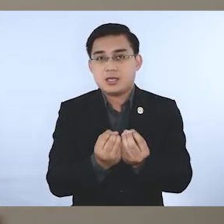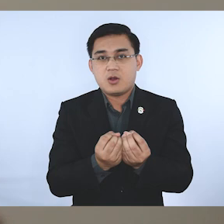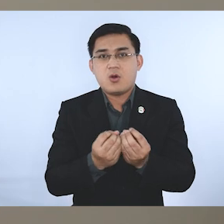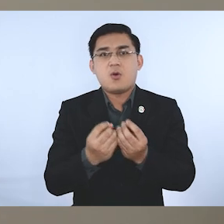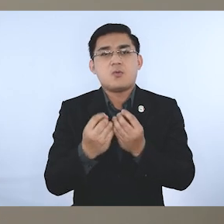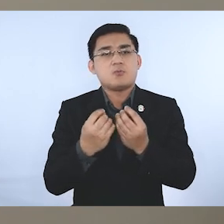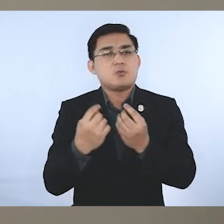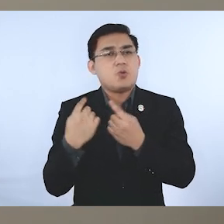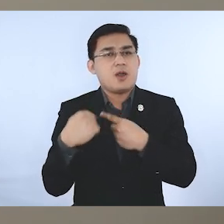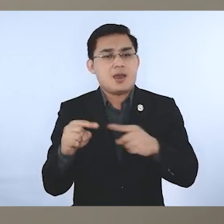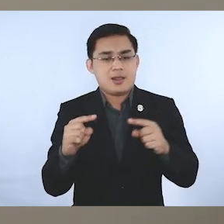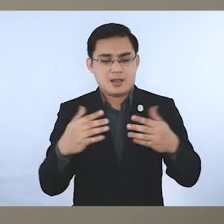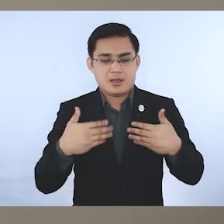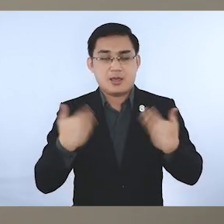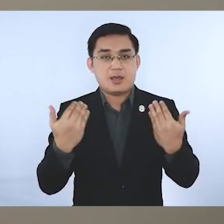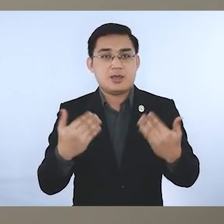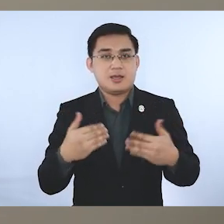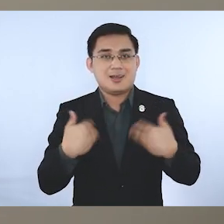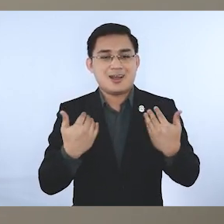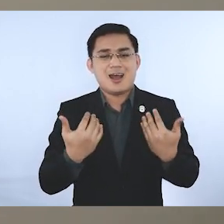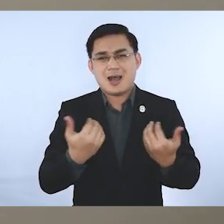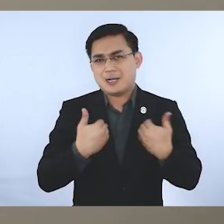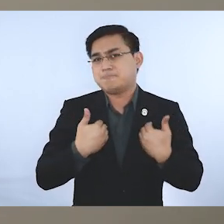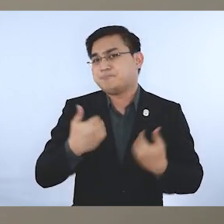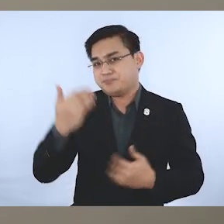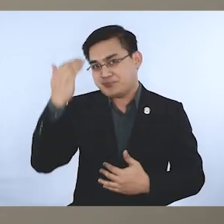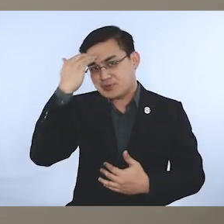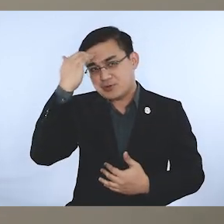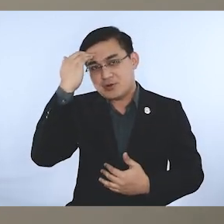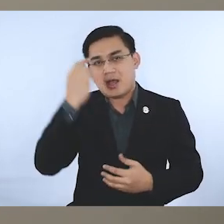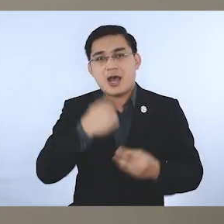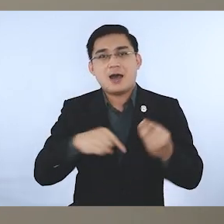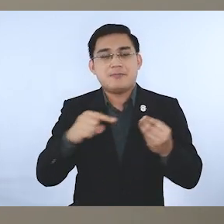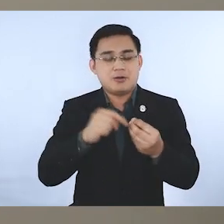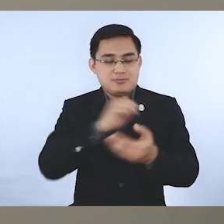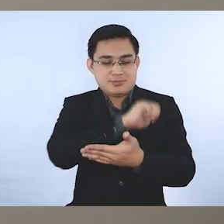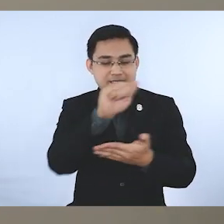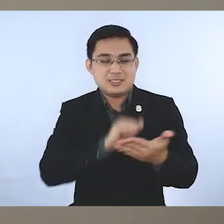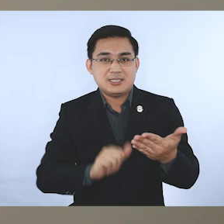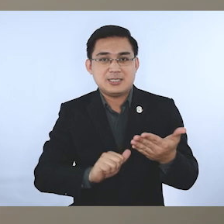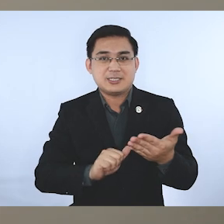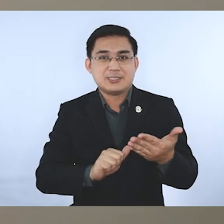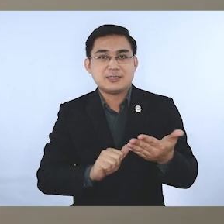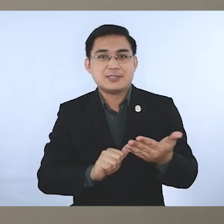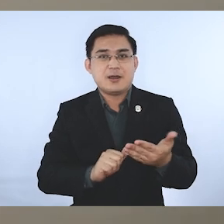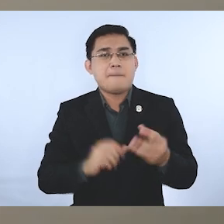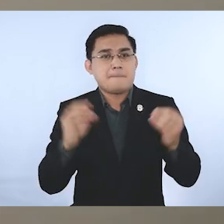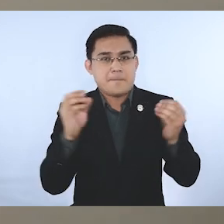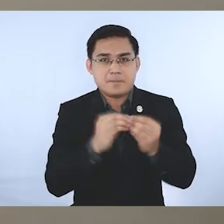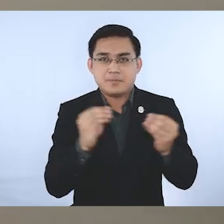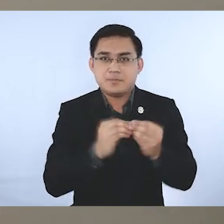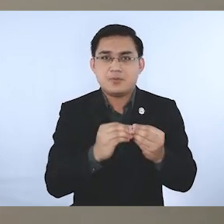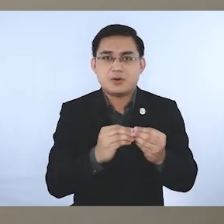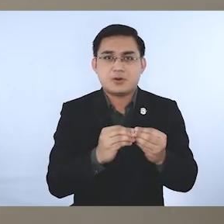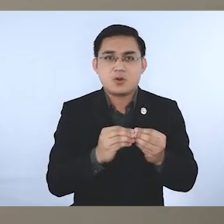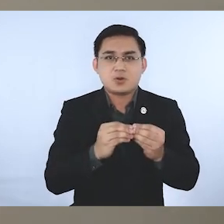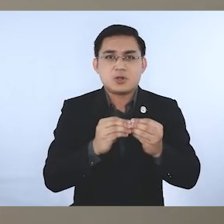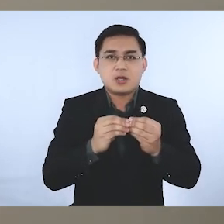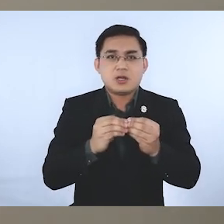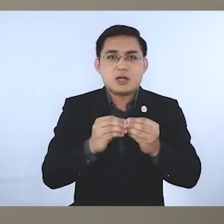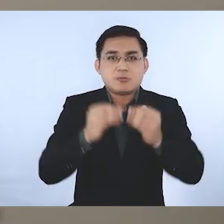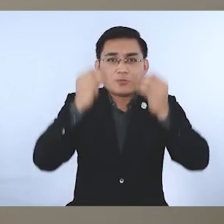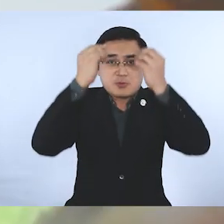murang kaisipan ay magkaroon po ng kabatiran ukol sa sining na lalo pang lumawak ang